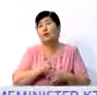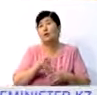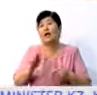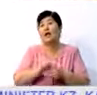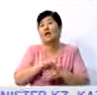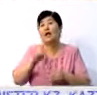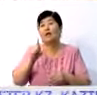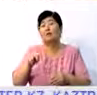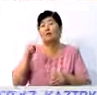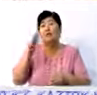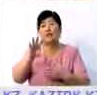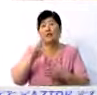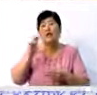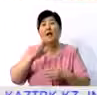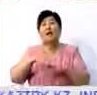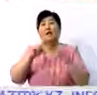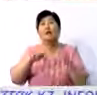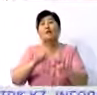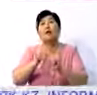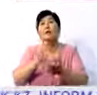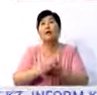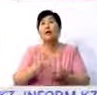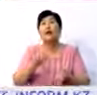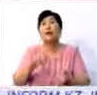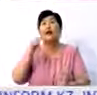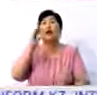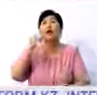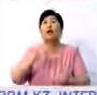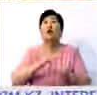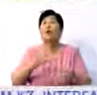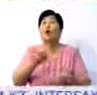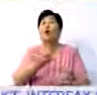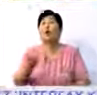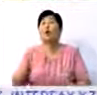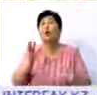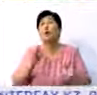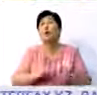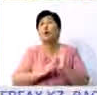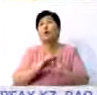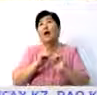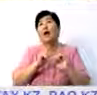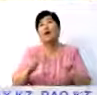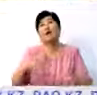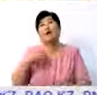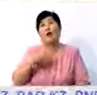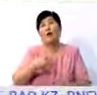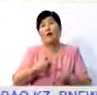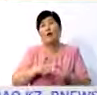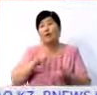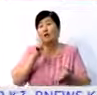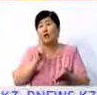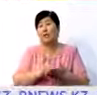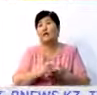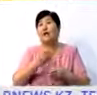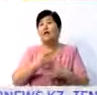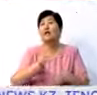тәрбиешілер біліп, тәжірибе алмасып жатырық. Ел ертеңі бүгінгі бүлдіршін, олардың дұрыс жетілуі айрықша маңызды. Осы міндет көшіндегі